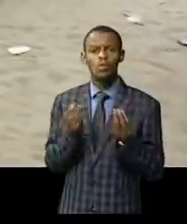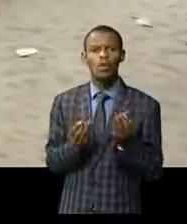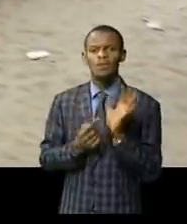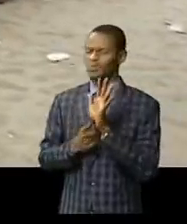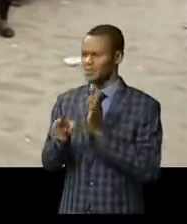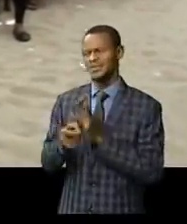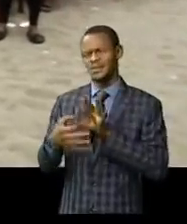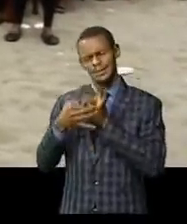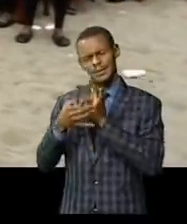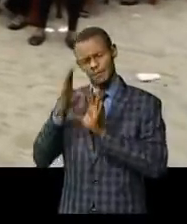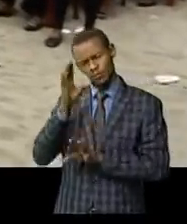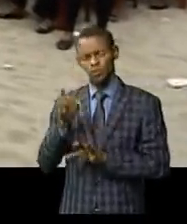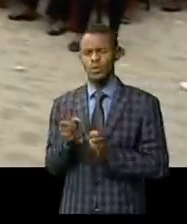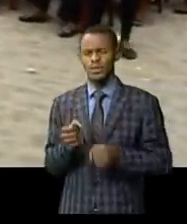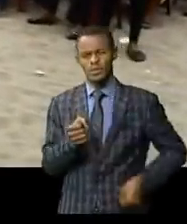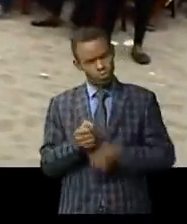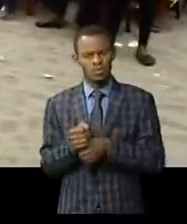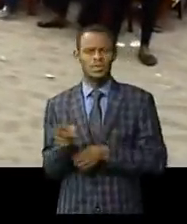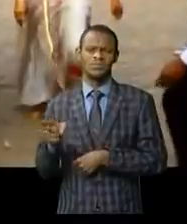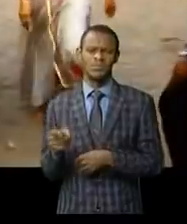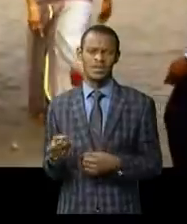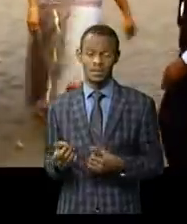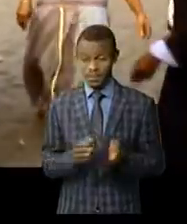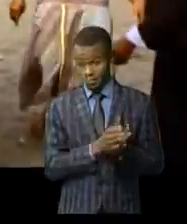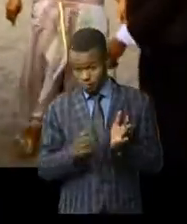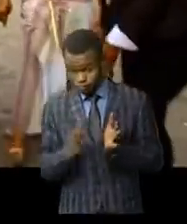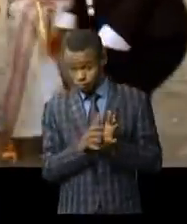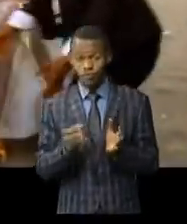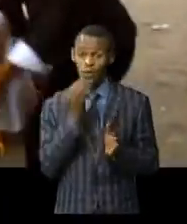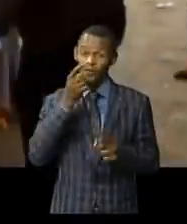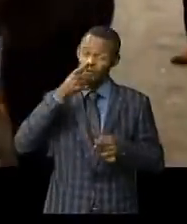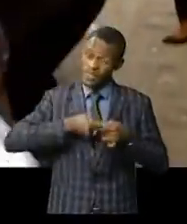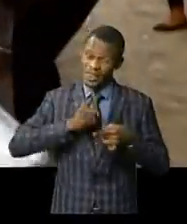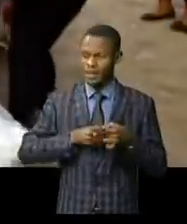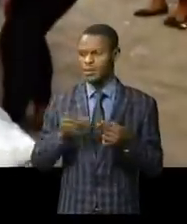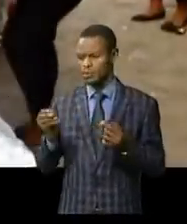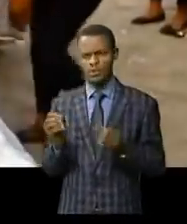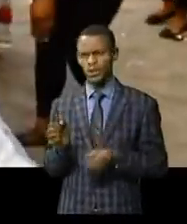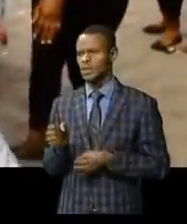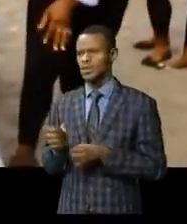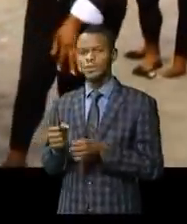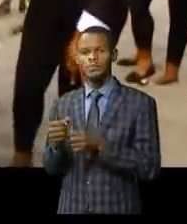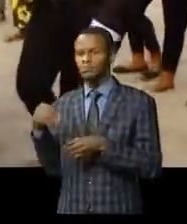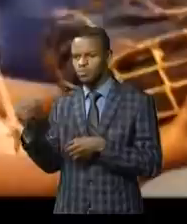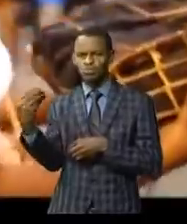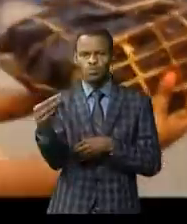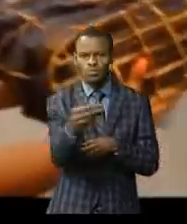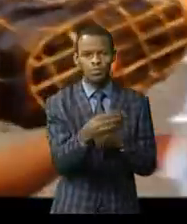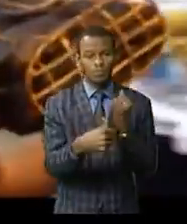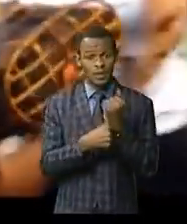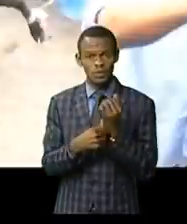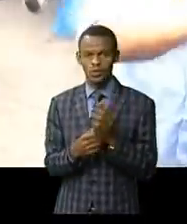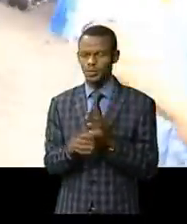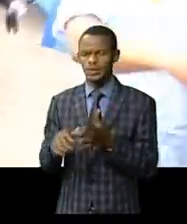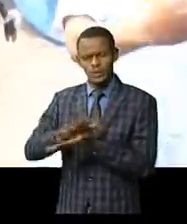fidélité, loyauté et solidarité légendaire en cette période de crise alimentaire due à la pandémie du coronavirus. Un geste de